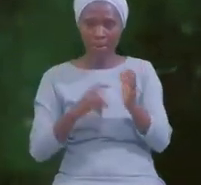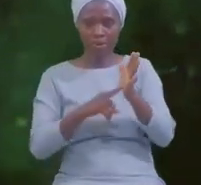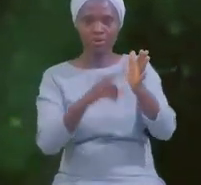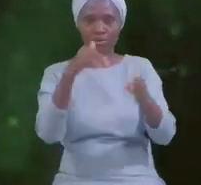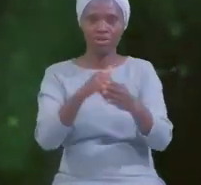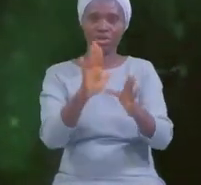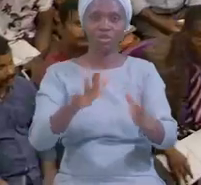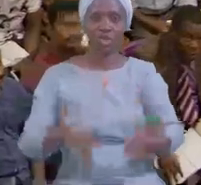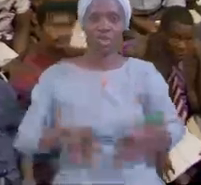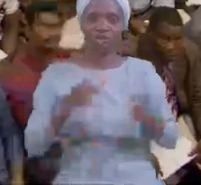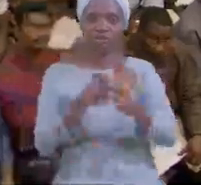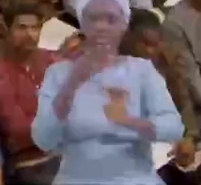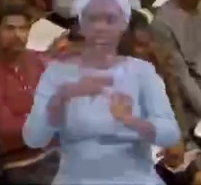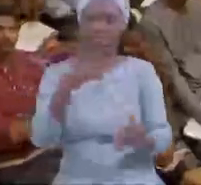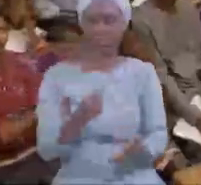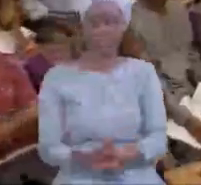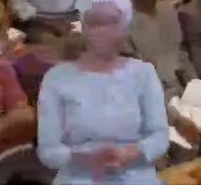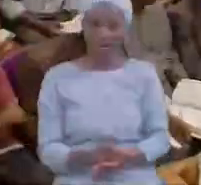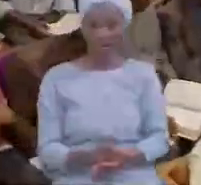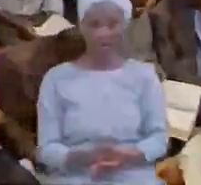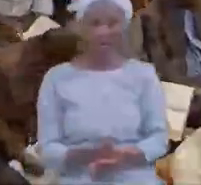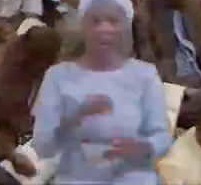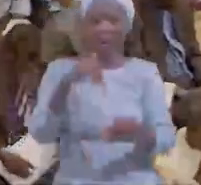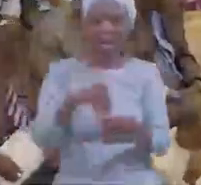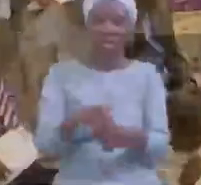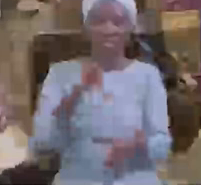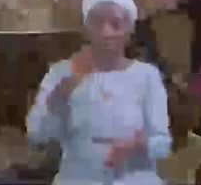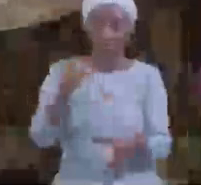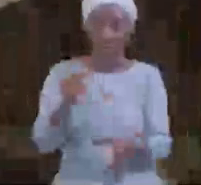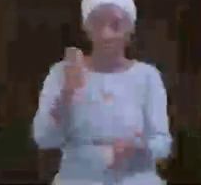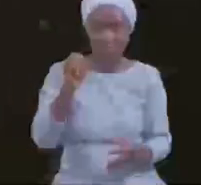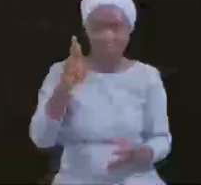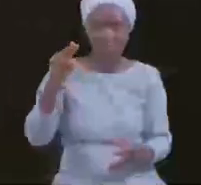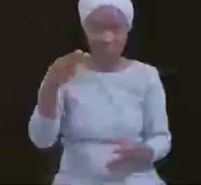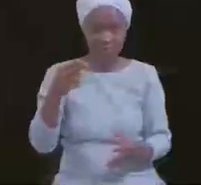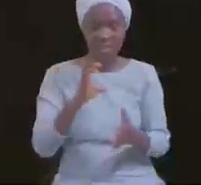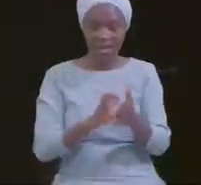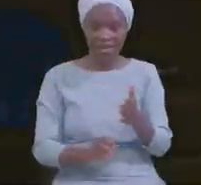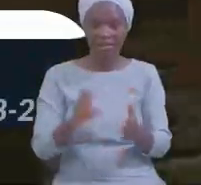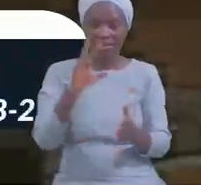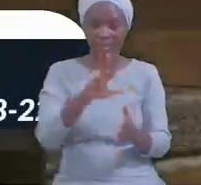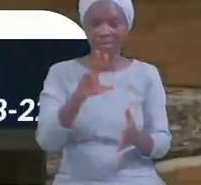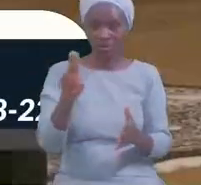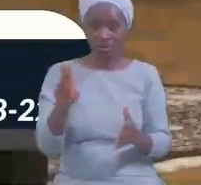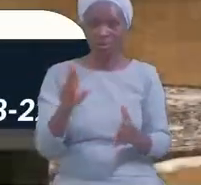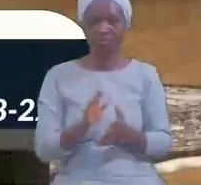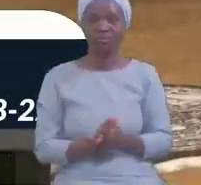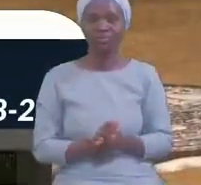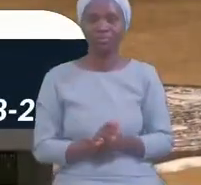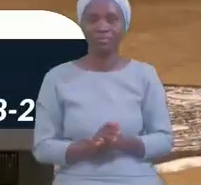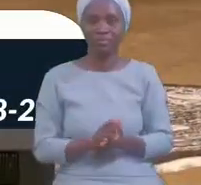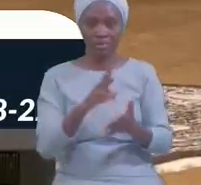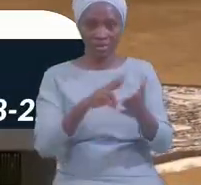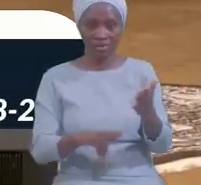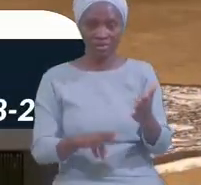vie. Jérémie au chapitre 32. Jérémie chapitre 32. Nous lisons le